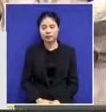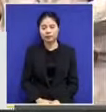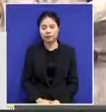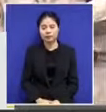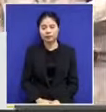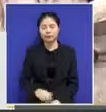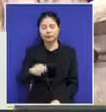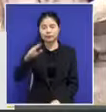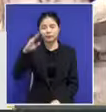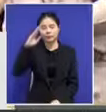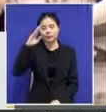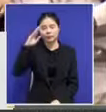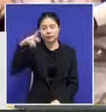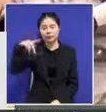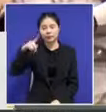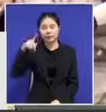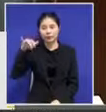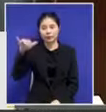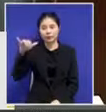พลเอกประยุทธ์จันทร์โอชาครับ